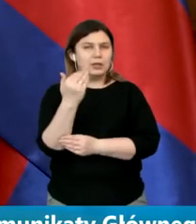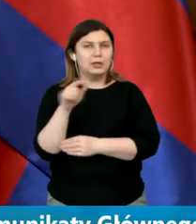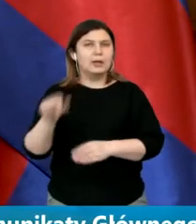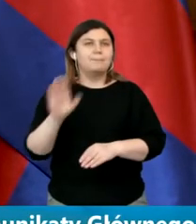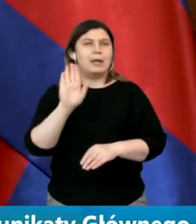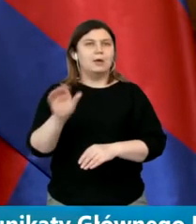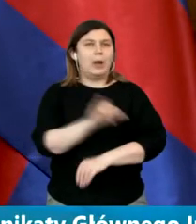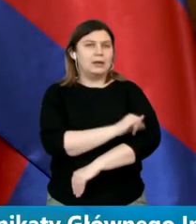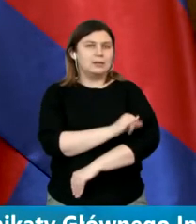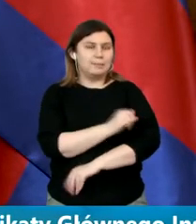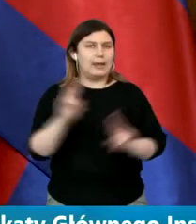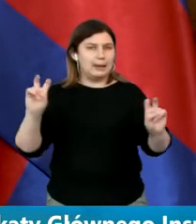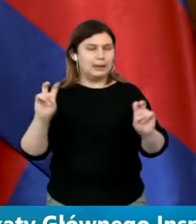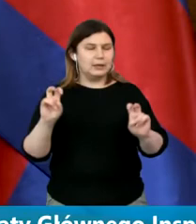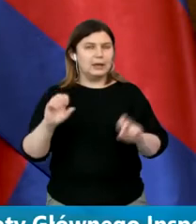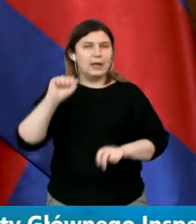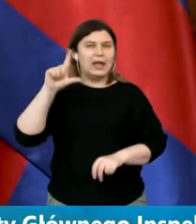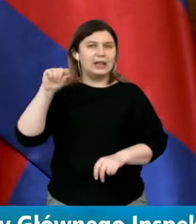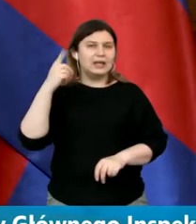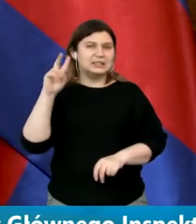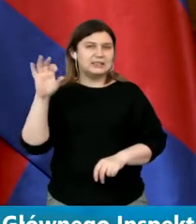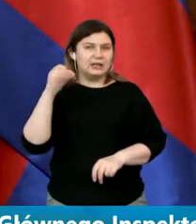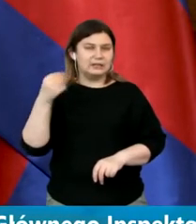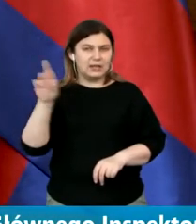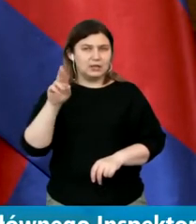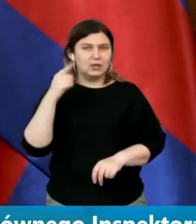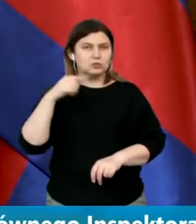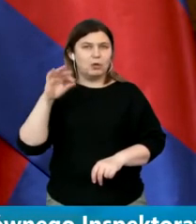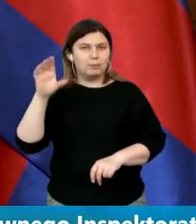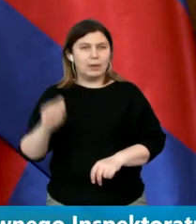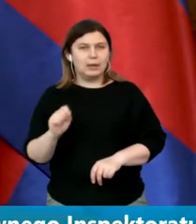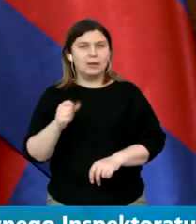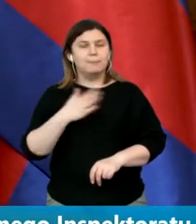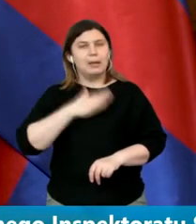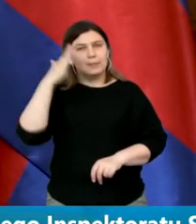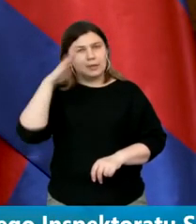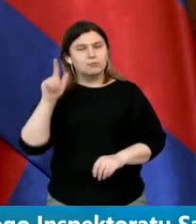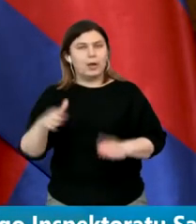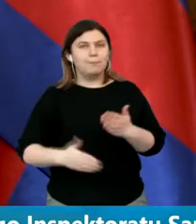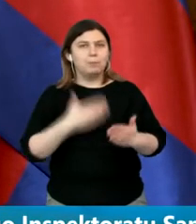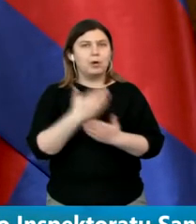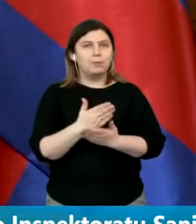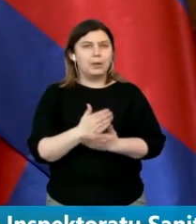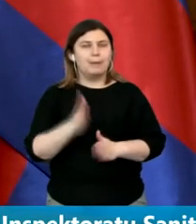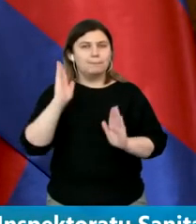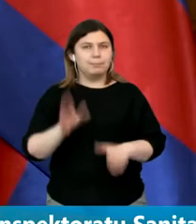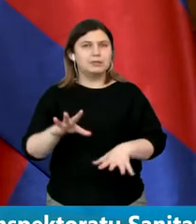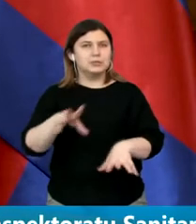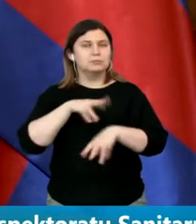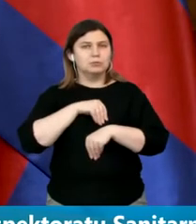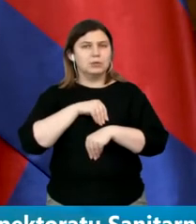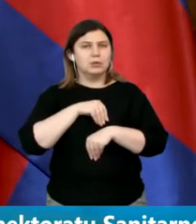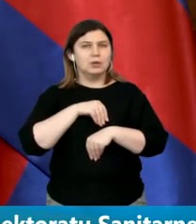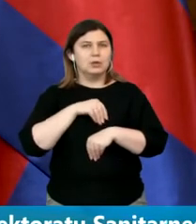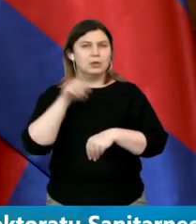właśnie Aleksandra Doby. Mam nadzieję, że ta propozycja zostanie życzliwie przyjęta przez